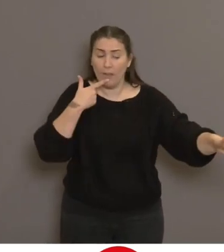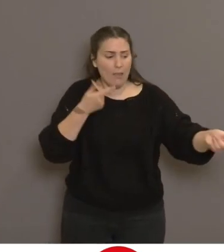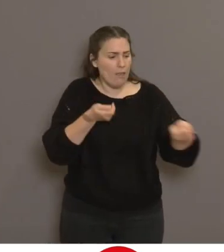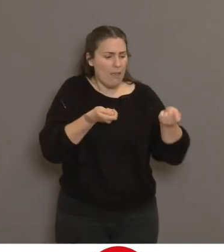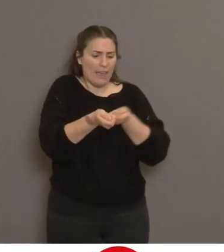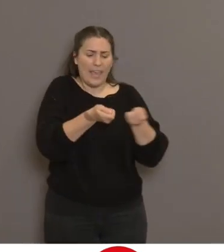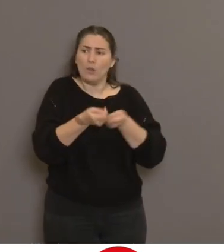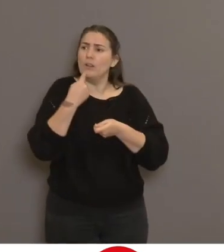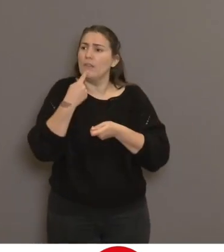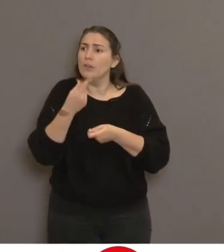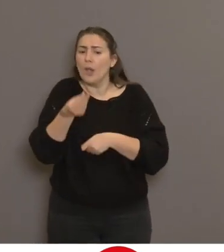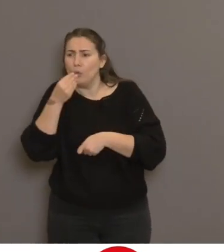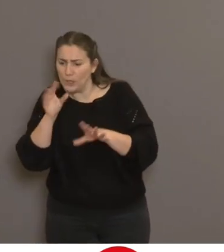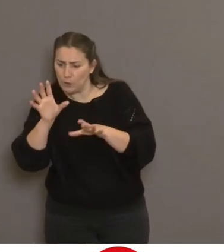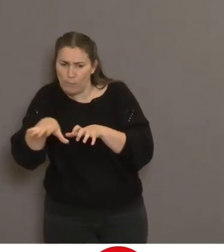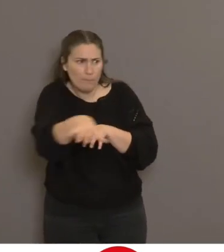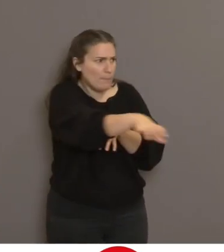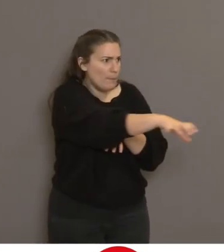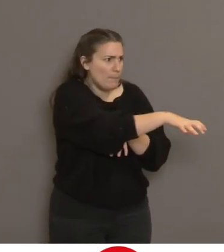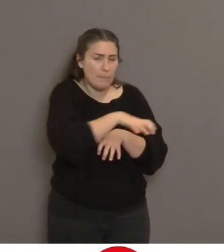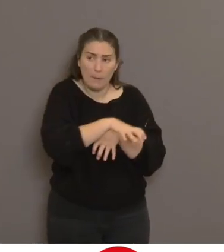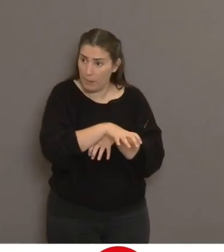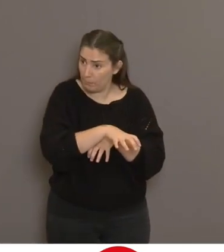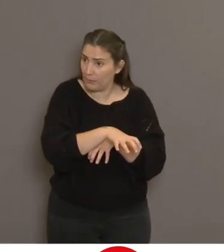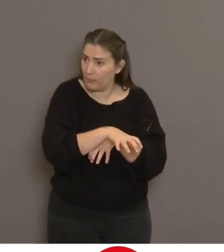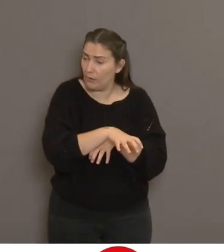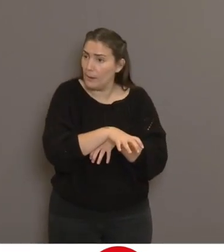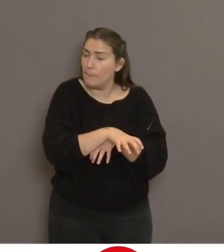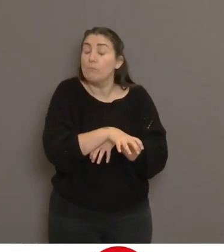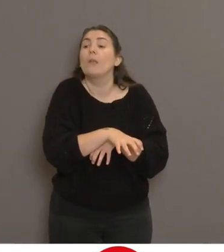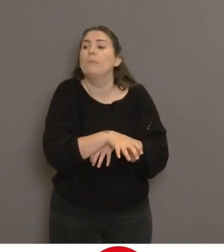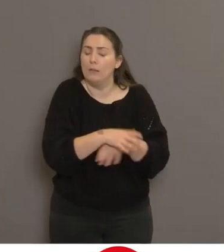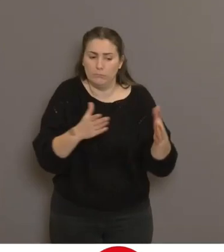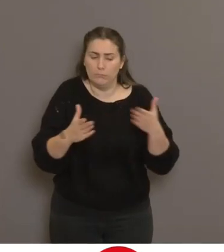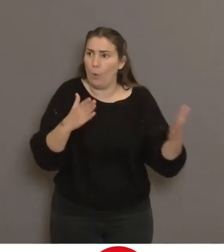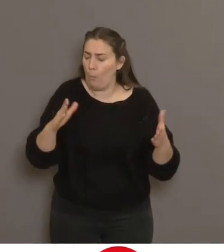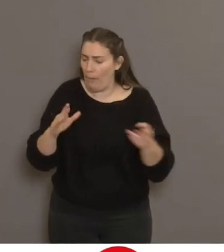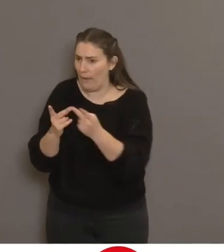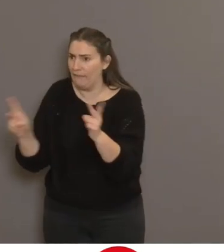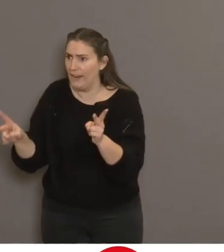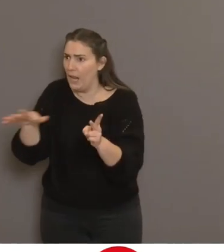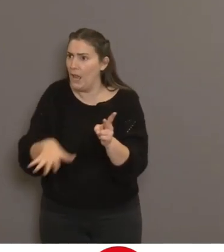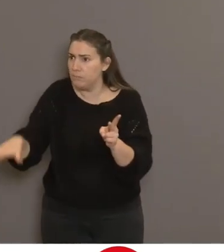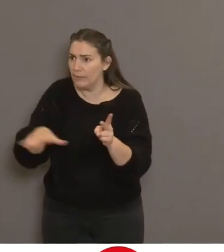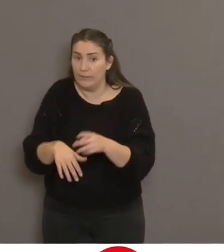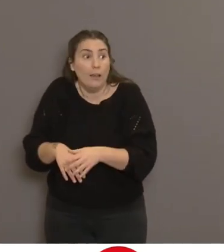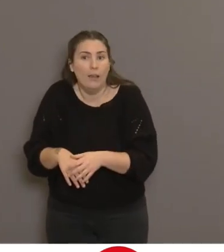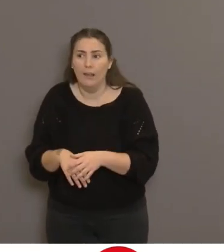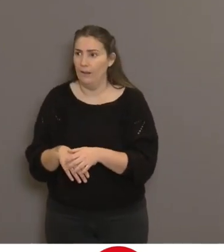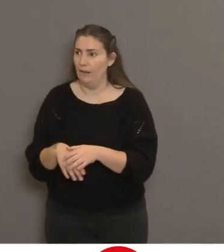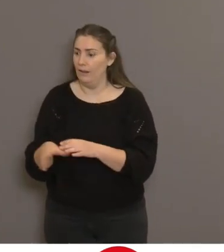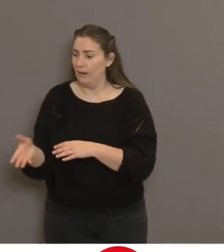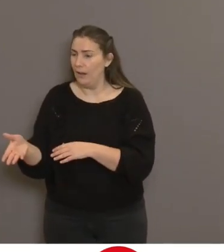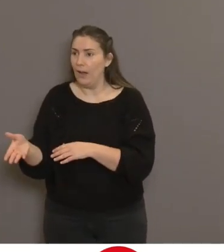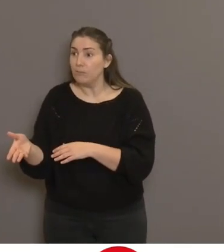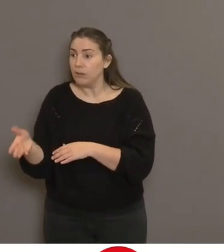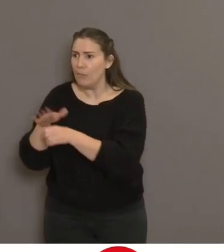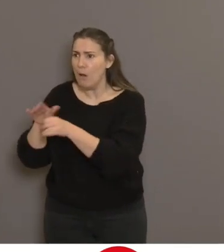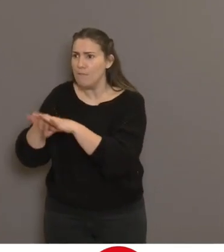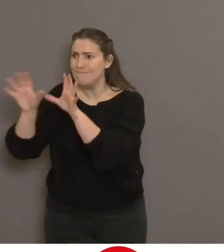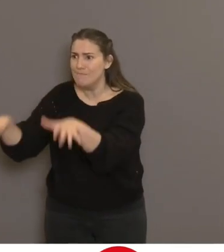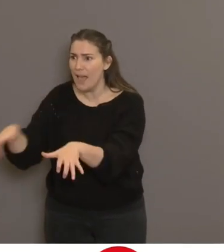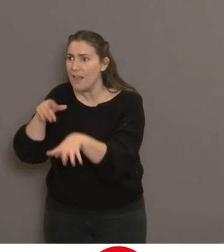nourriture disponible, il en va évidemment autrement en milieu urbain où la nourriture foisonne. Les prédateurs